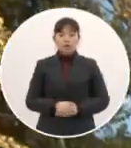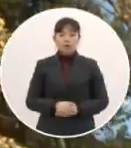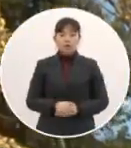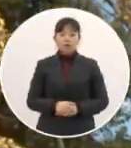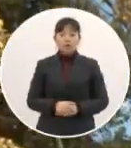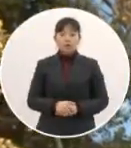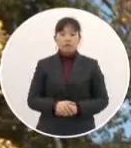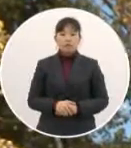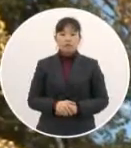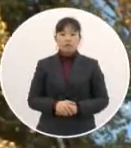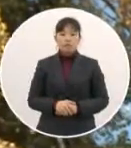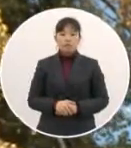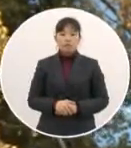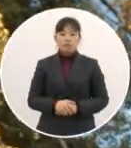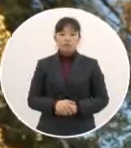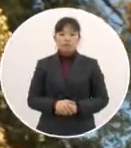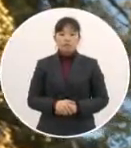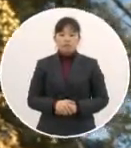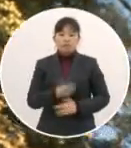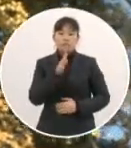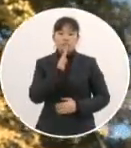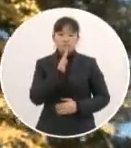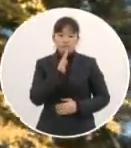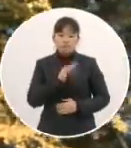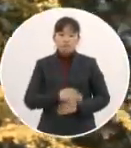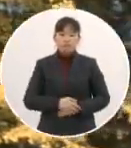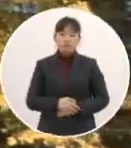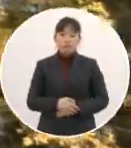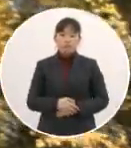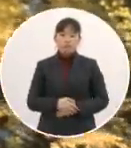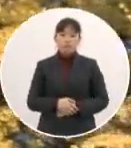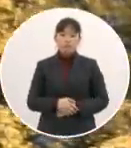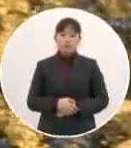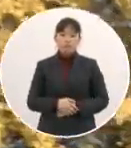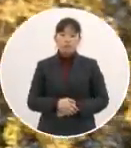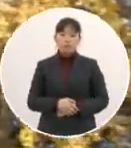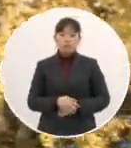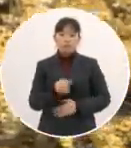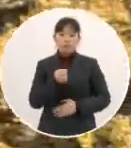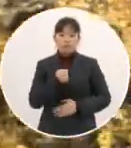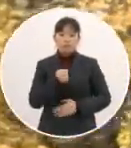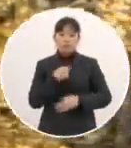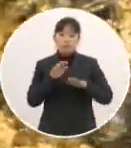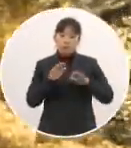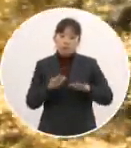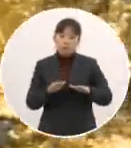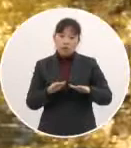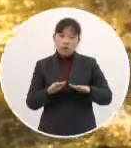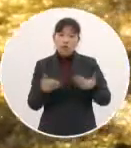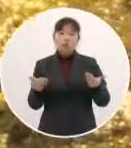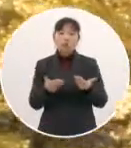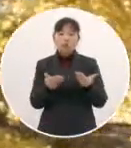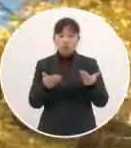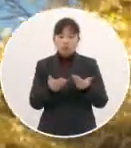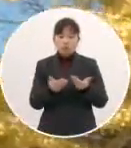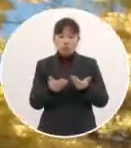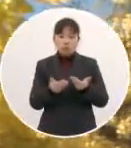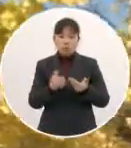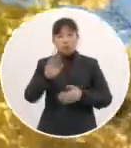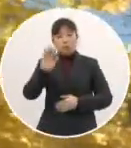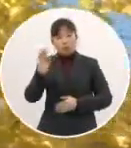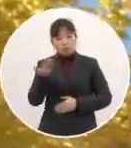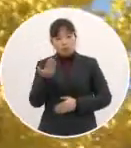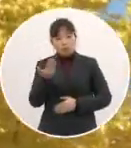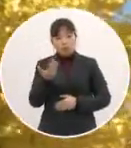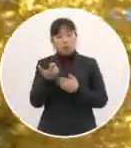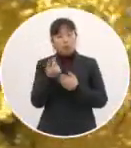んだ。 うん、確かに。私は今は仕事だけど、も